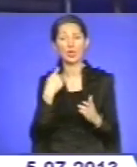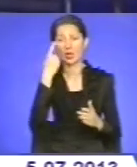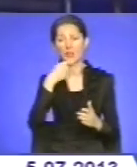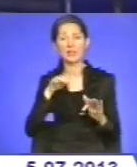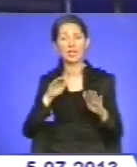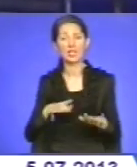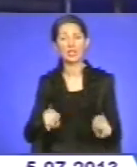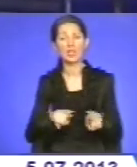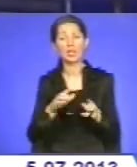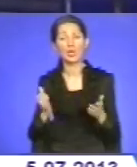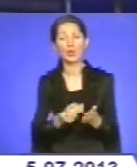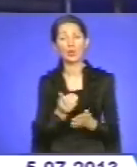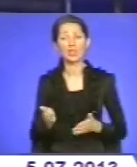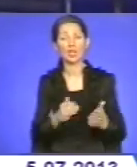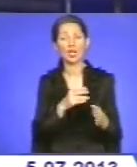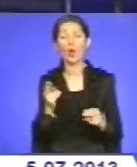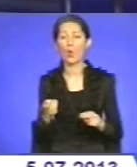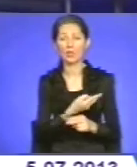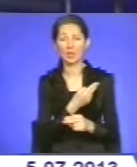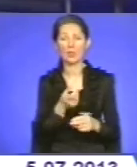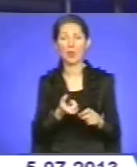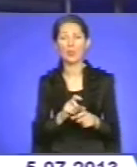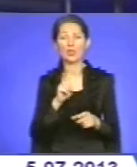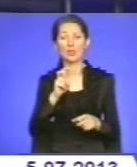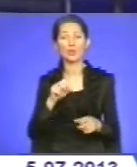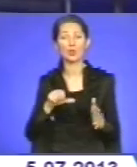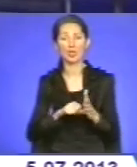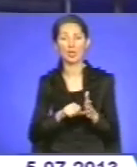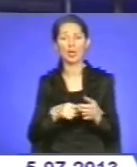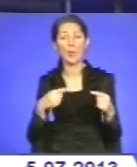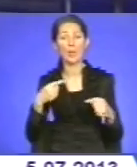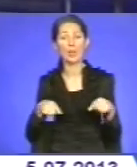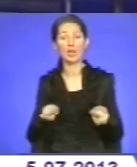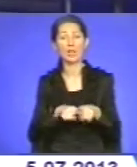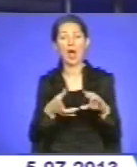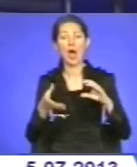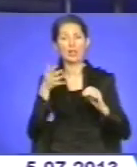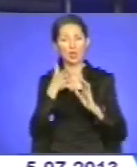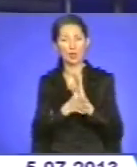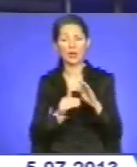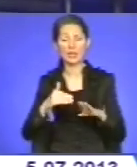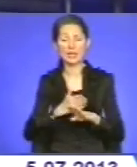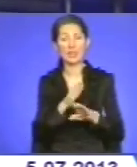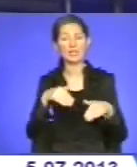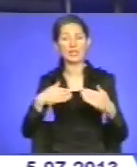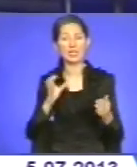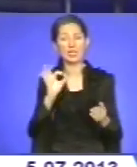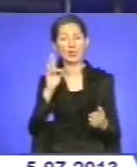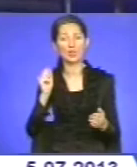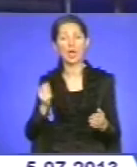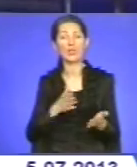їх уникнення. Більш ніж 200 учасників моніторили та аналізували якість надання соціальних послуг громадянам